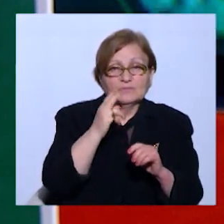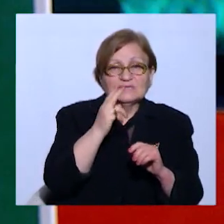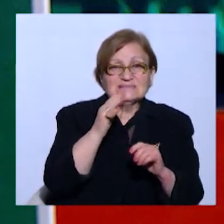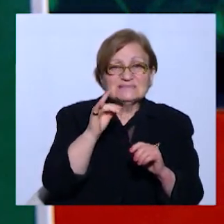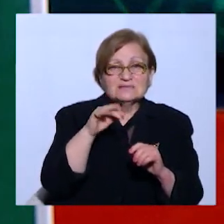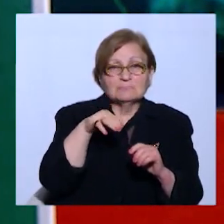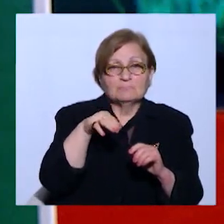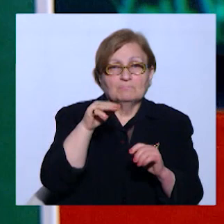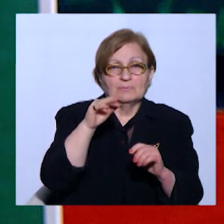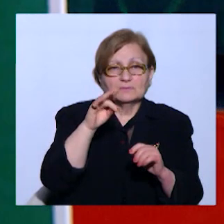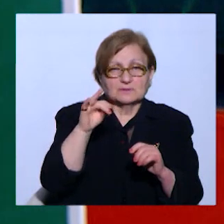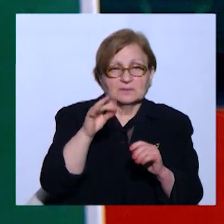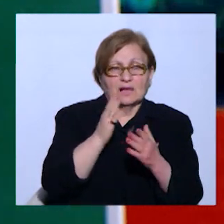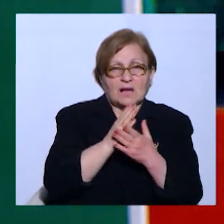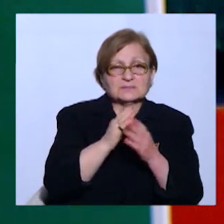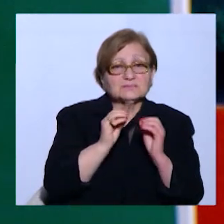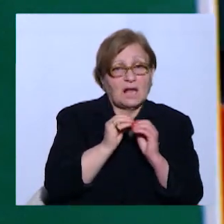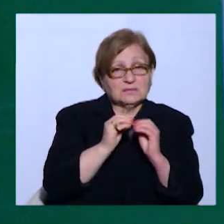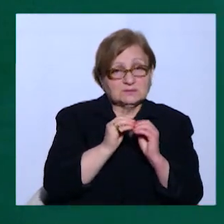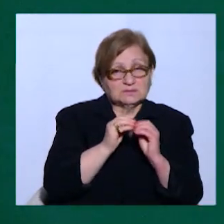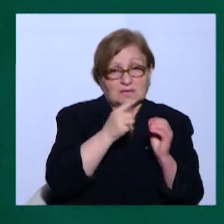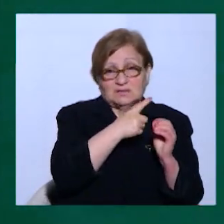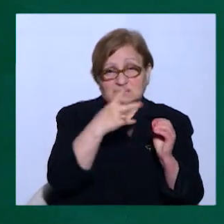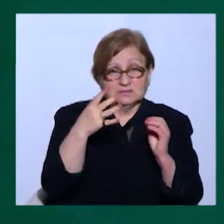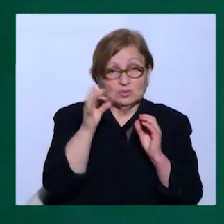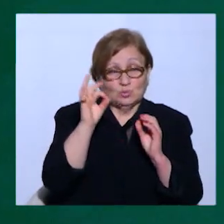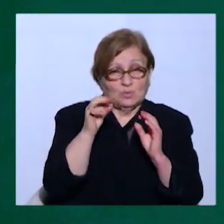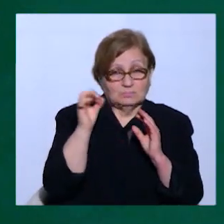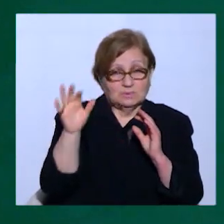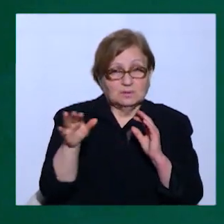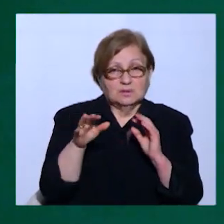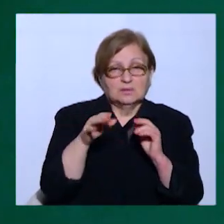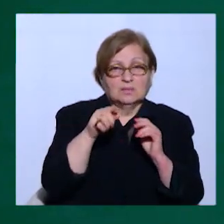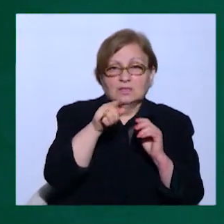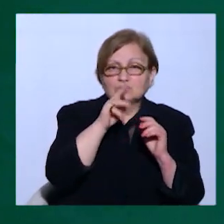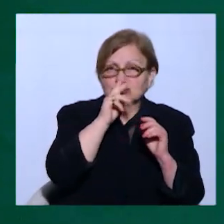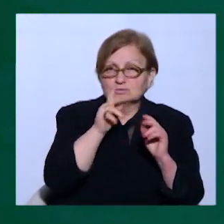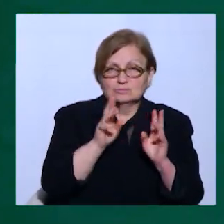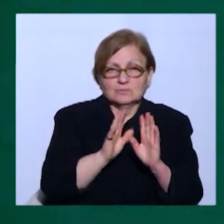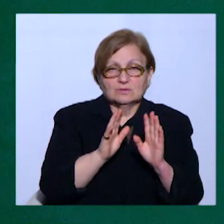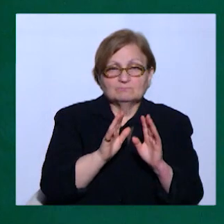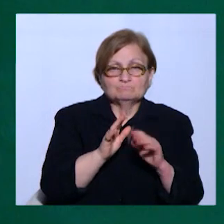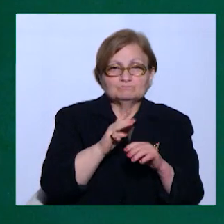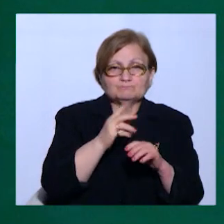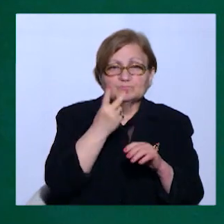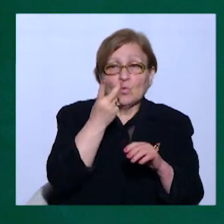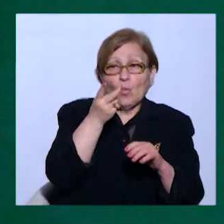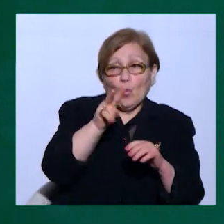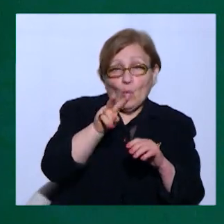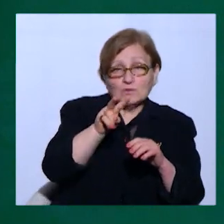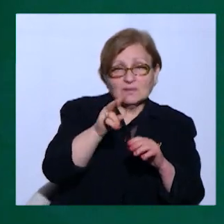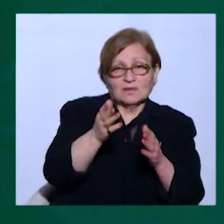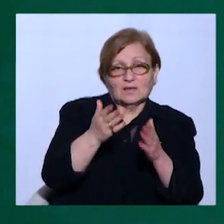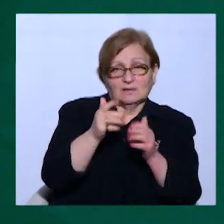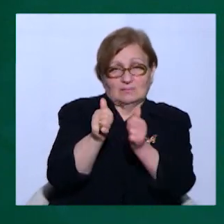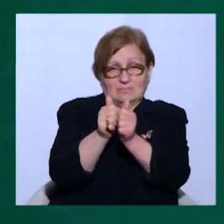არის 10 და მე მაქვს ახლა საშუალება და გითხრათ, რომ არ დაუშვა თქვენ ეს თემა ხოლმე. როგორც კი 2 ციფრი ერთმანეთის